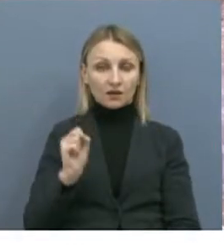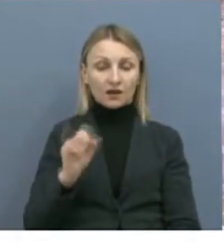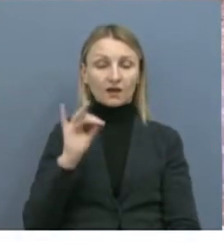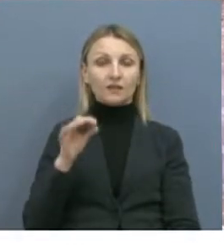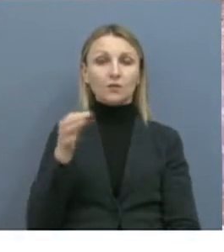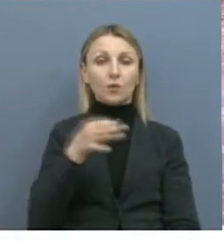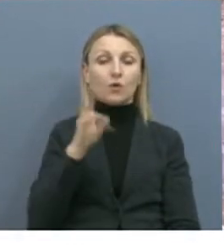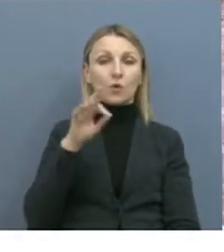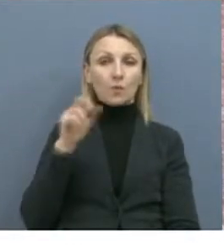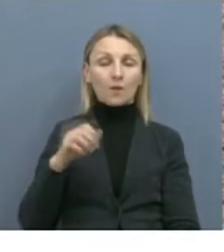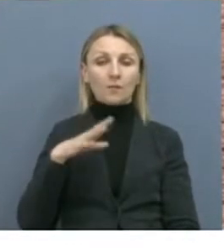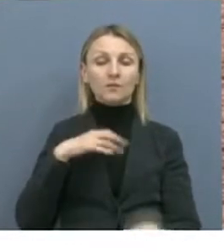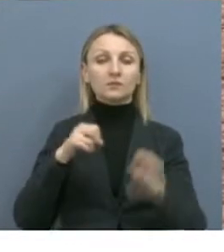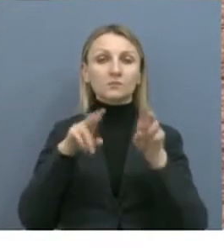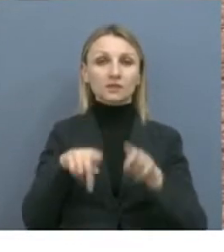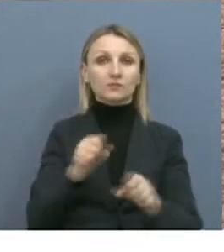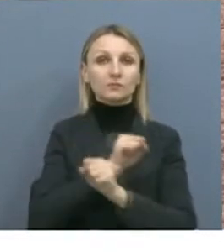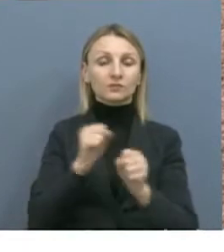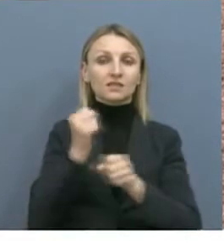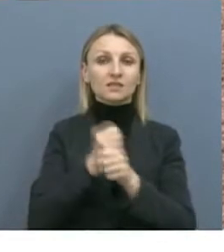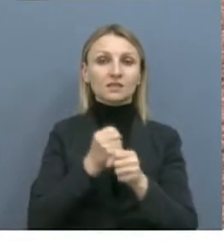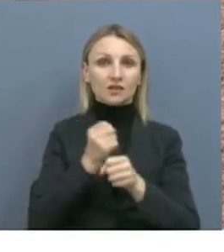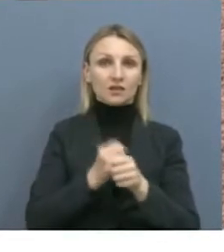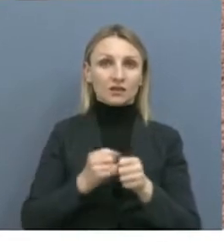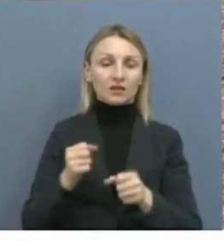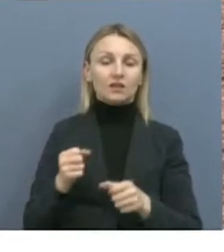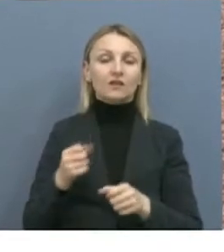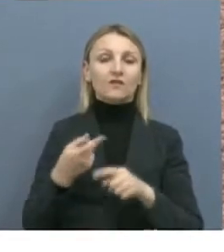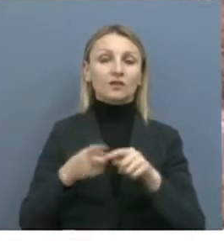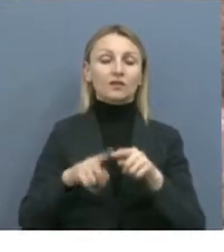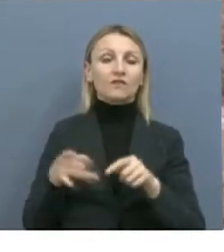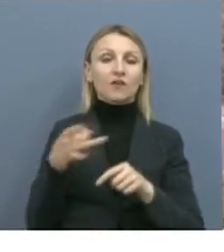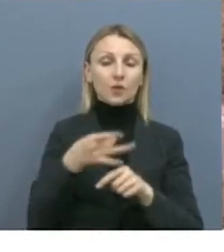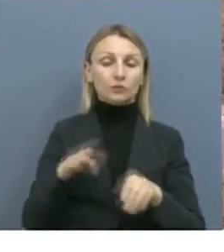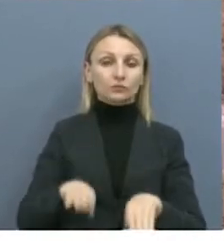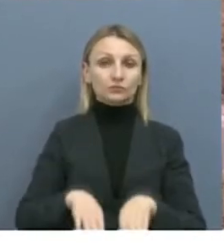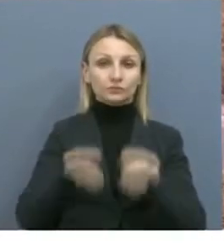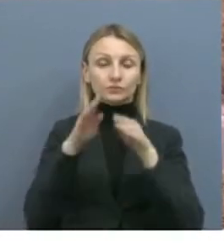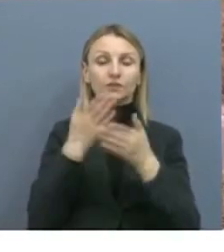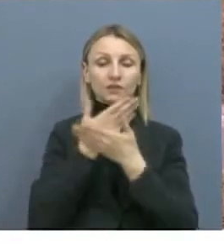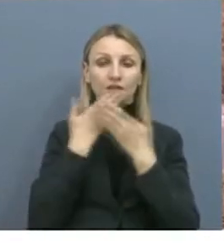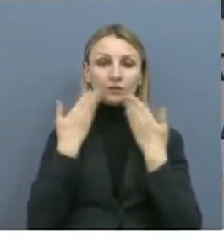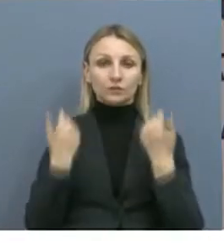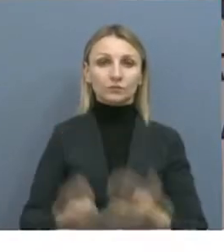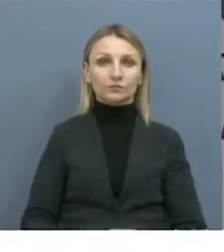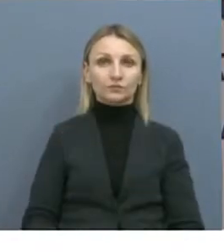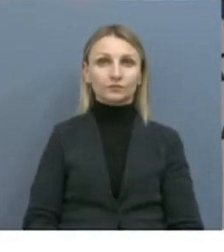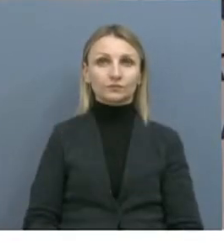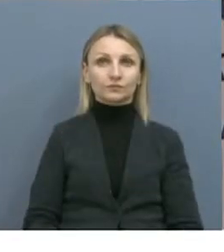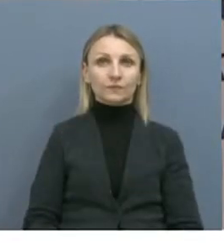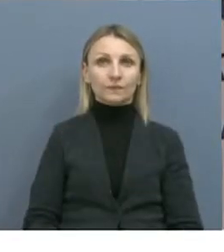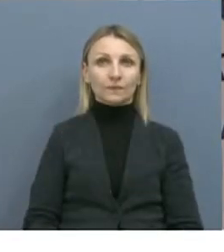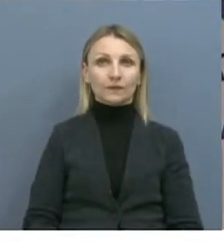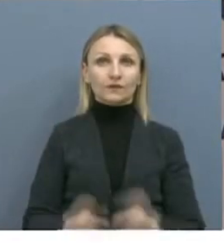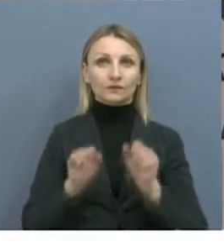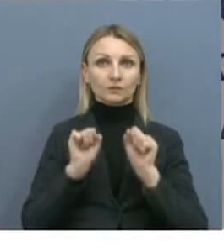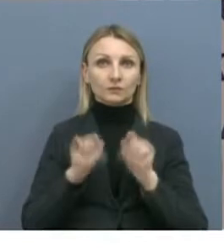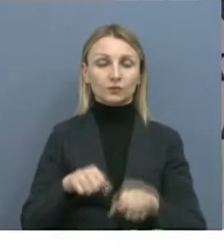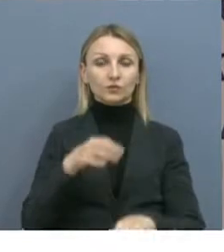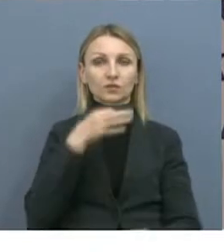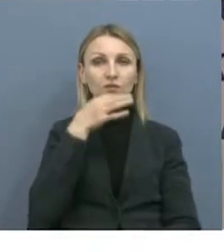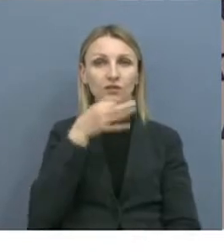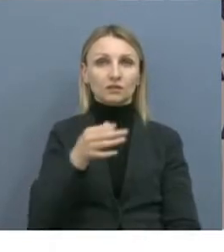рыхлению и дроблению льда. Несмотря на сложную паводковую ситуацию, в районах потопления допущено не было. В принципе, можем сказать, что